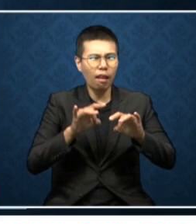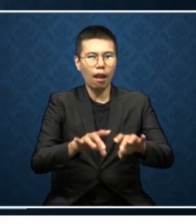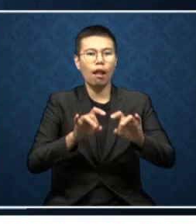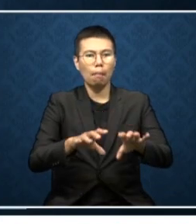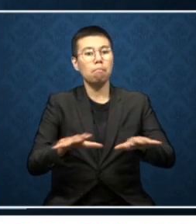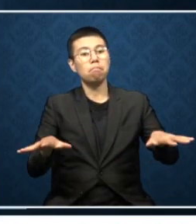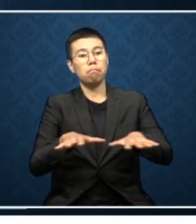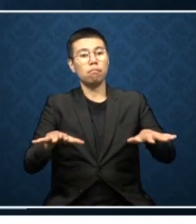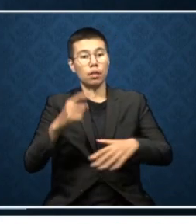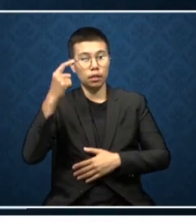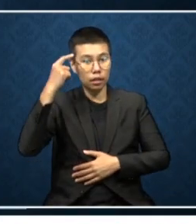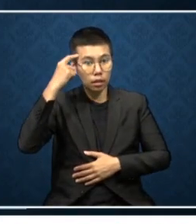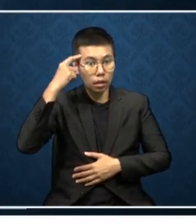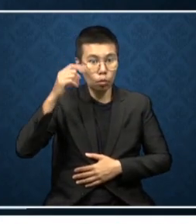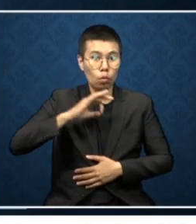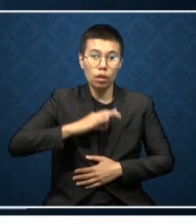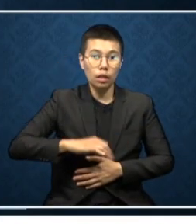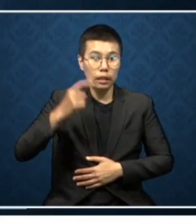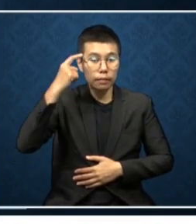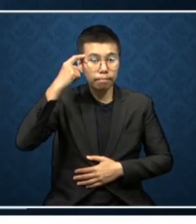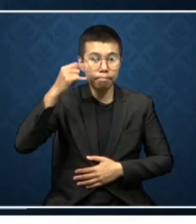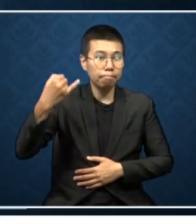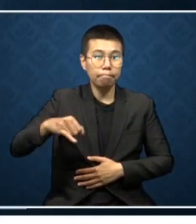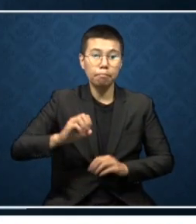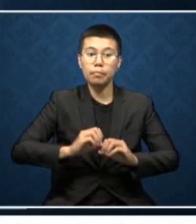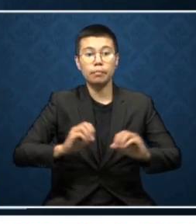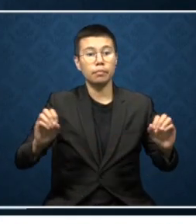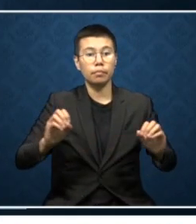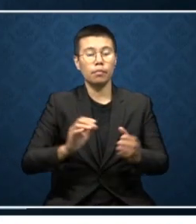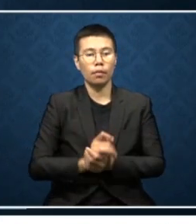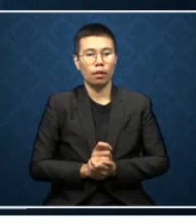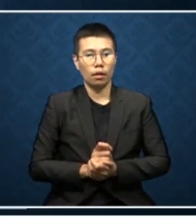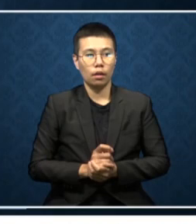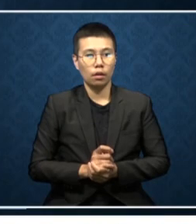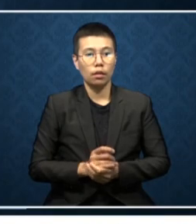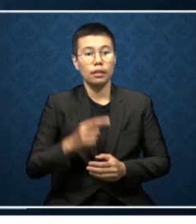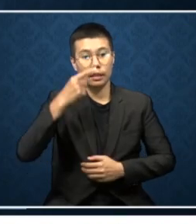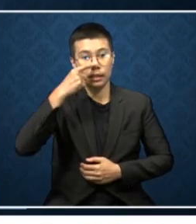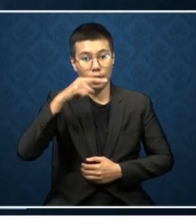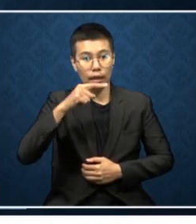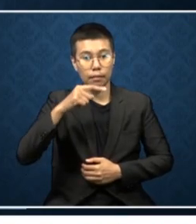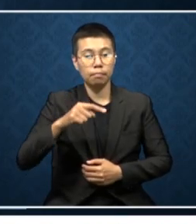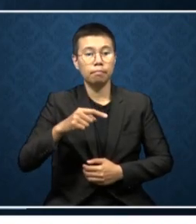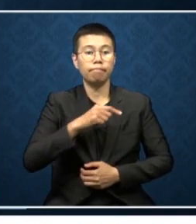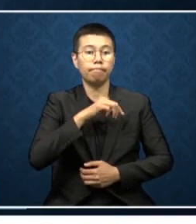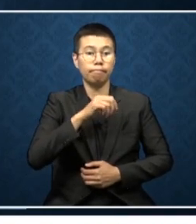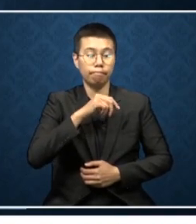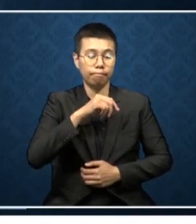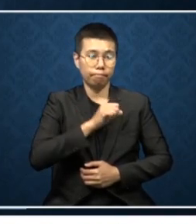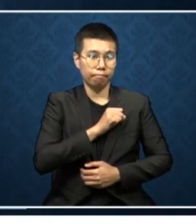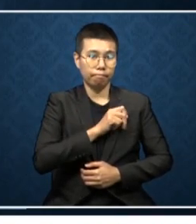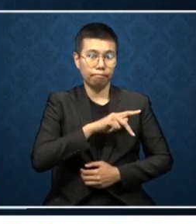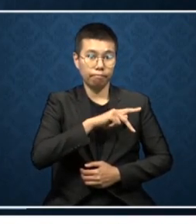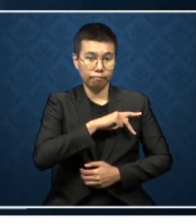ได้โดยไม่รู้สึกผิดท่านประธานคะประเทศไทยเป็นเมืองพุทธศาสนาที่พึ่งทางใจที่แท้จริง